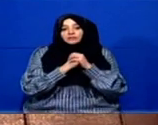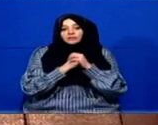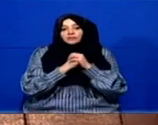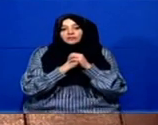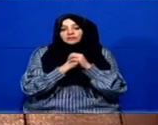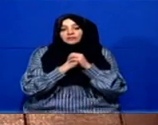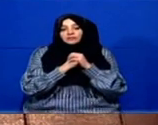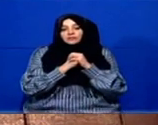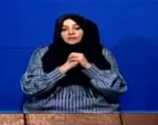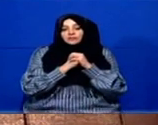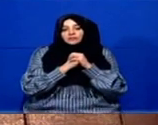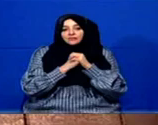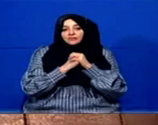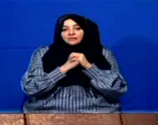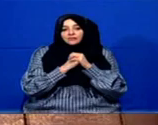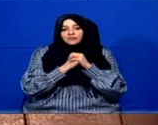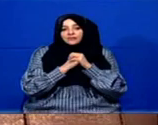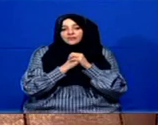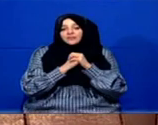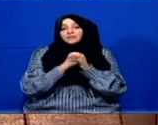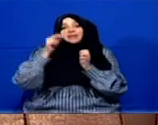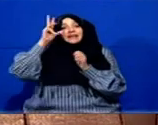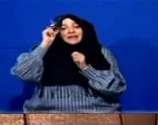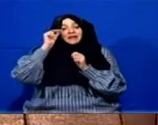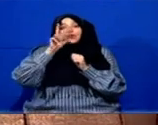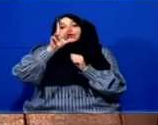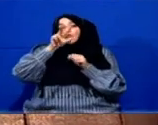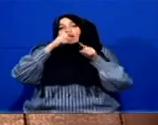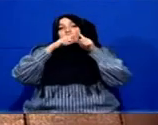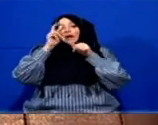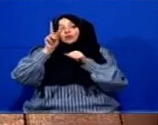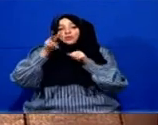في واحد يعني ثلاثه من اصل 64